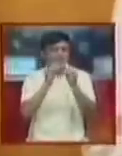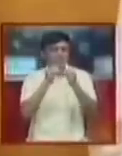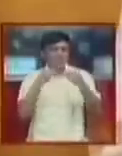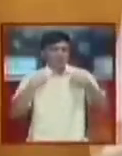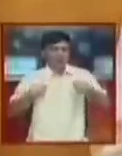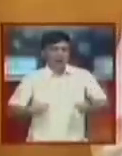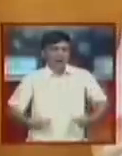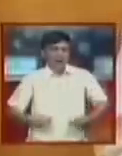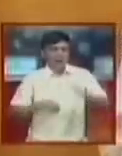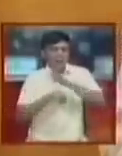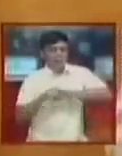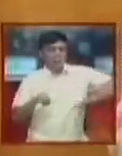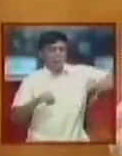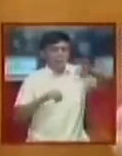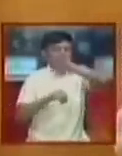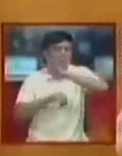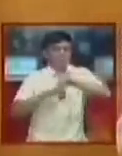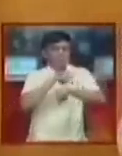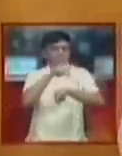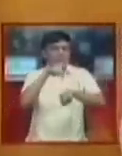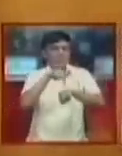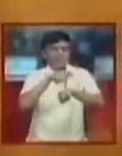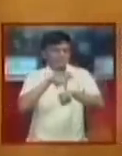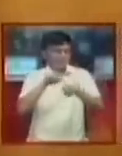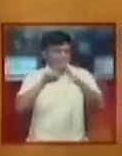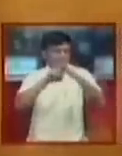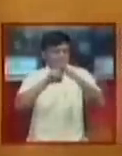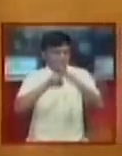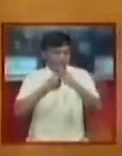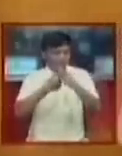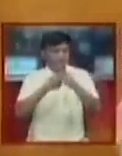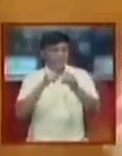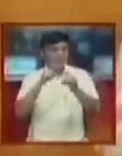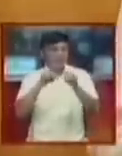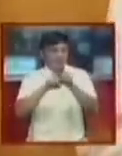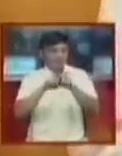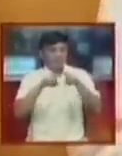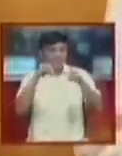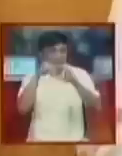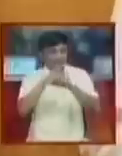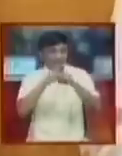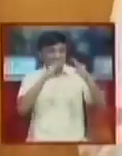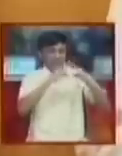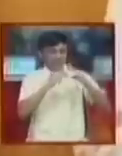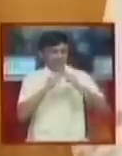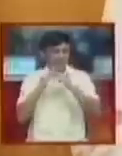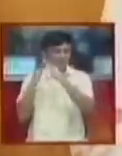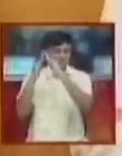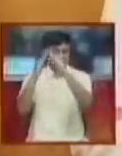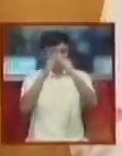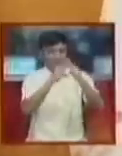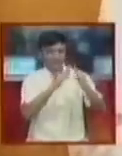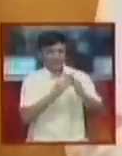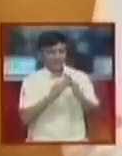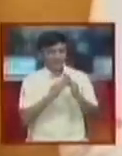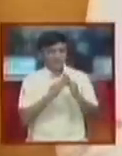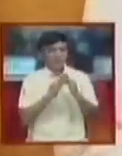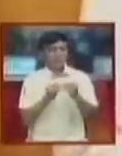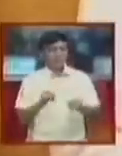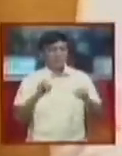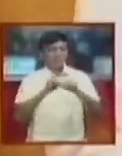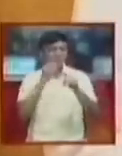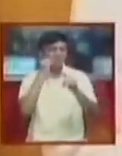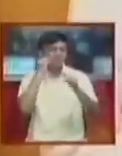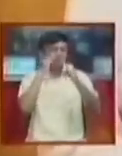kalusugan pang kalahatan. Nagsisimula ito hindi sa mga pagamutan, kundi sa loob mismo na kanya-kanya nating tahanan. Iba yung